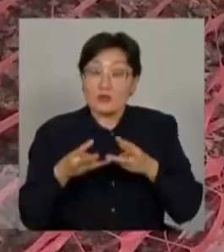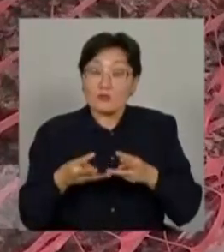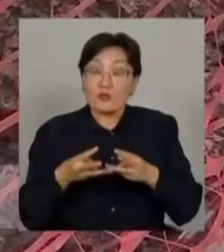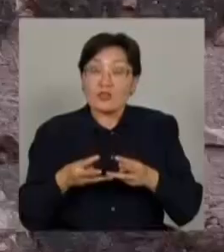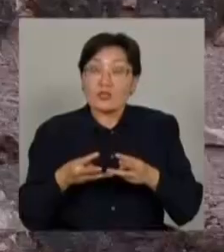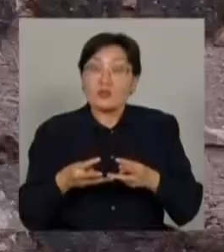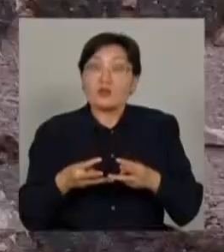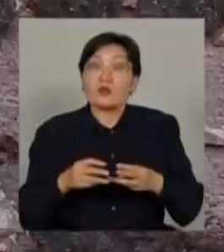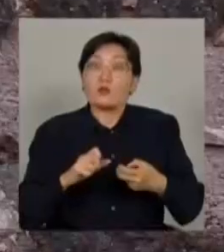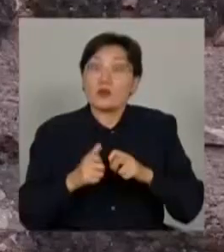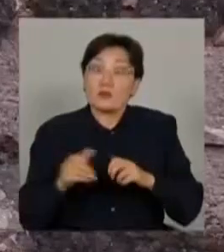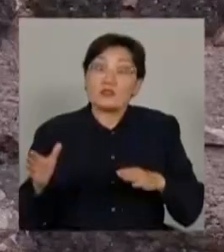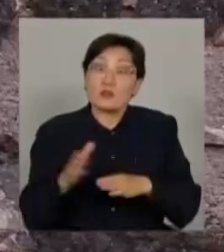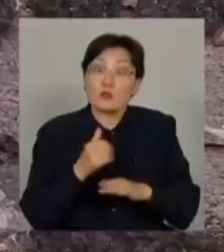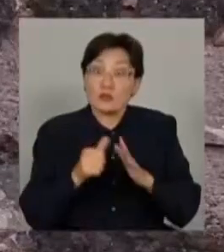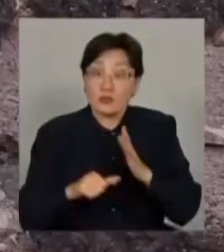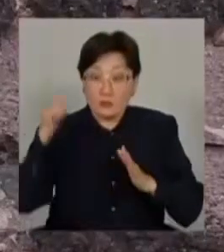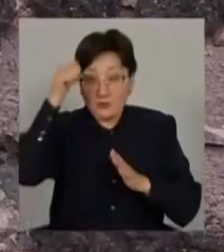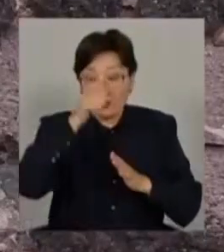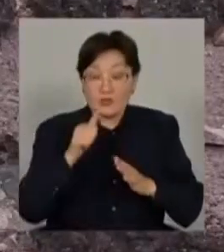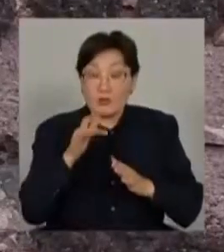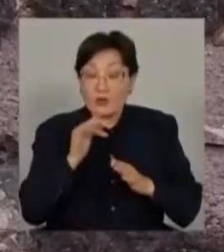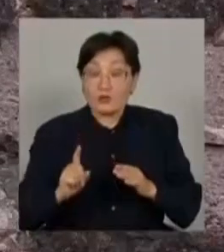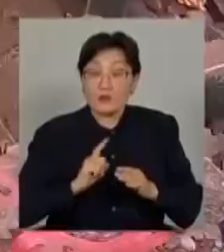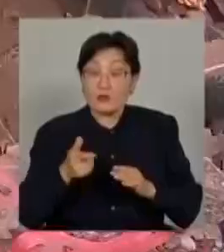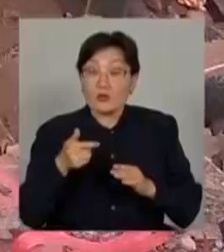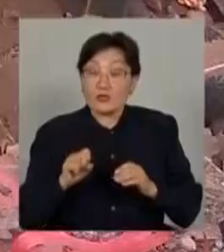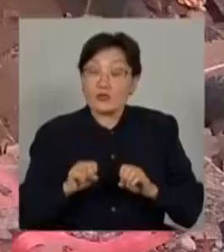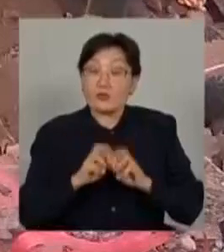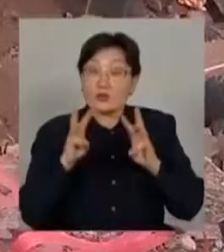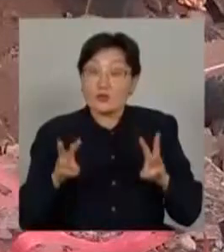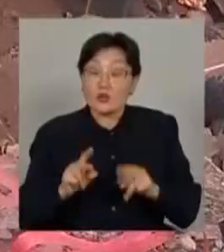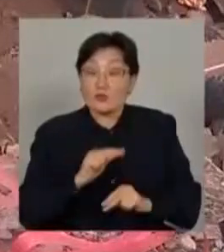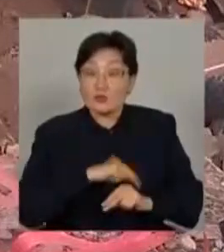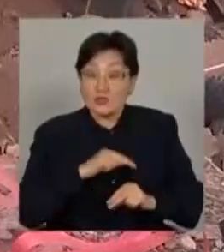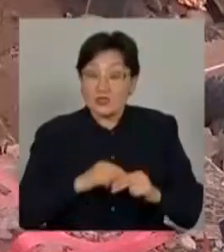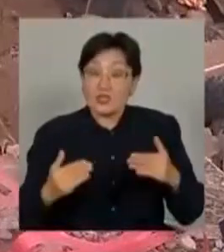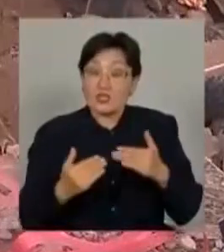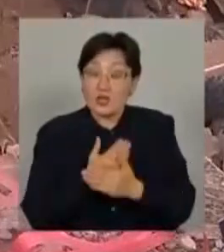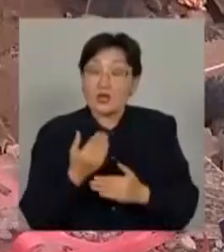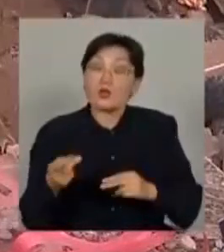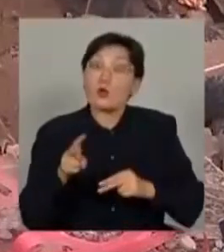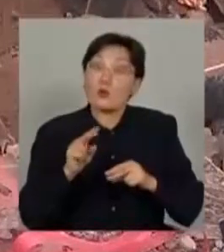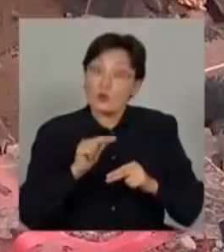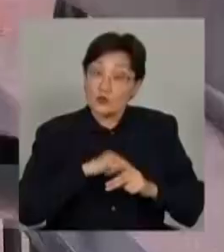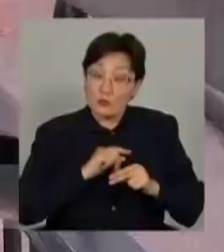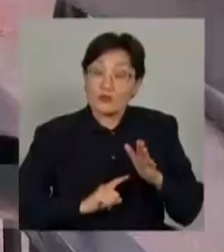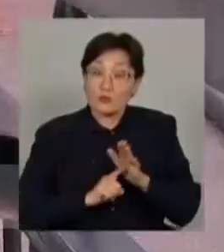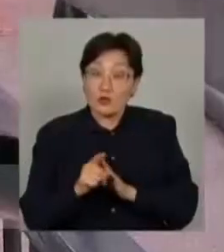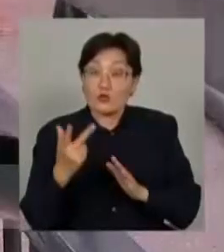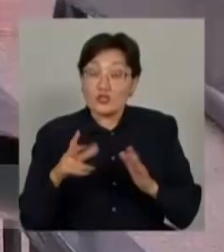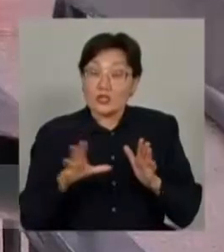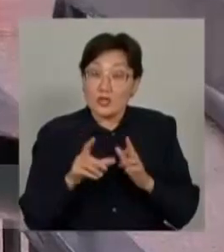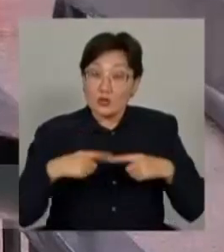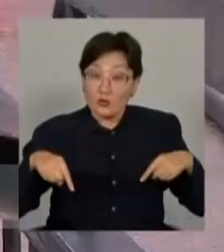машақатынан құтылмақ. 60 жылдан аса уақыт күткен газдандыру жұмысын жаңадан қосылған 3-ші жылу электр орталығы жеңілдетеді, деді маман.